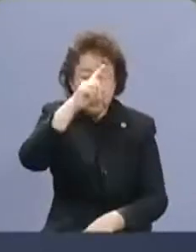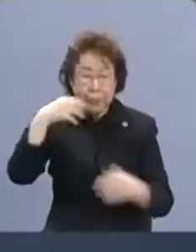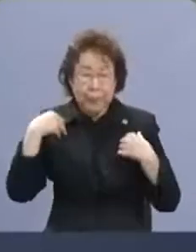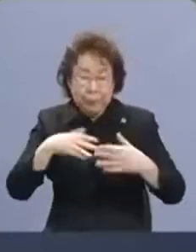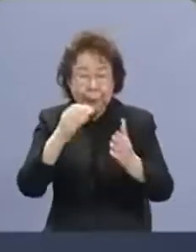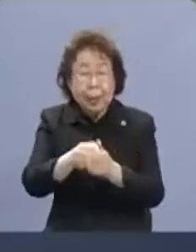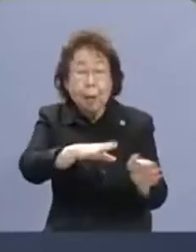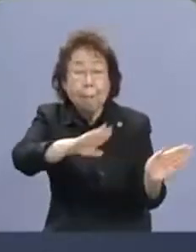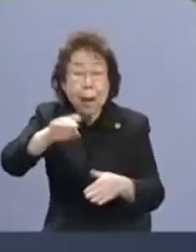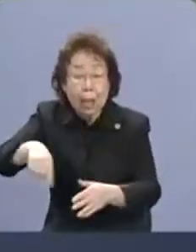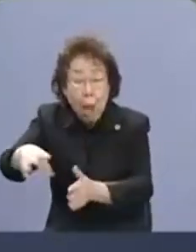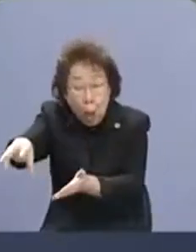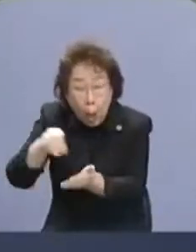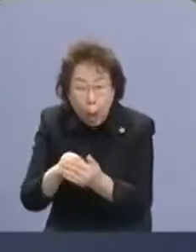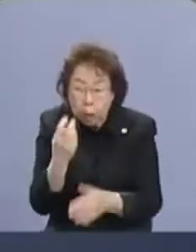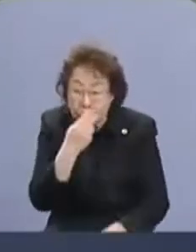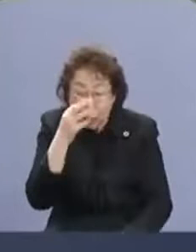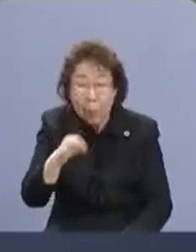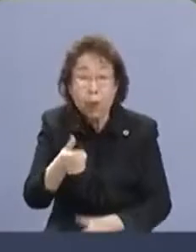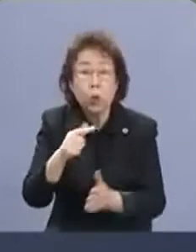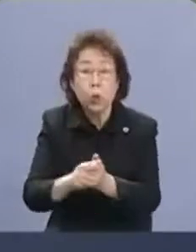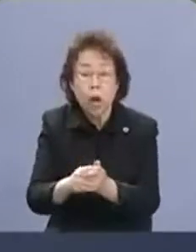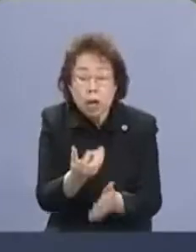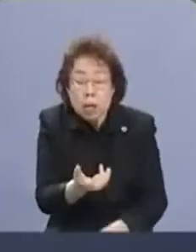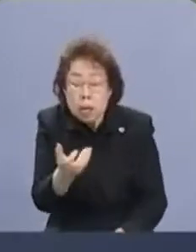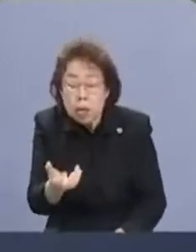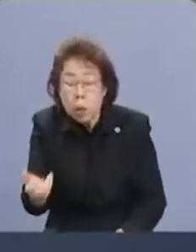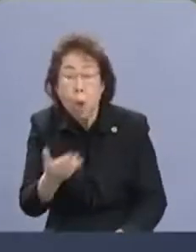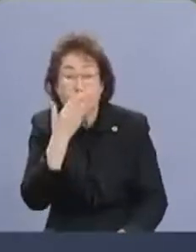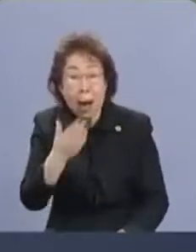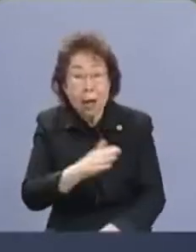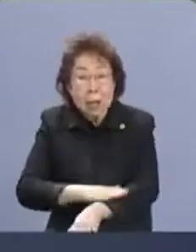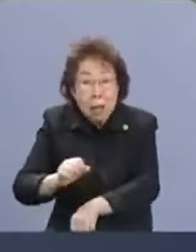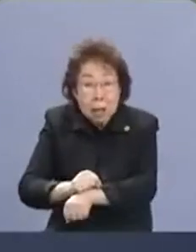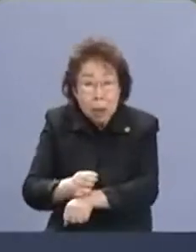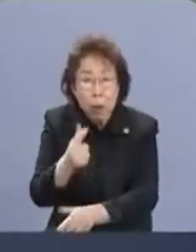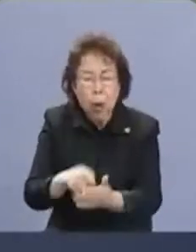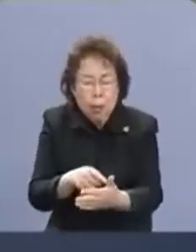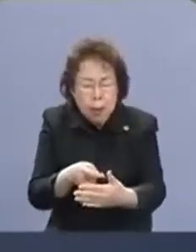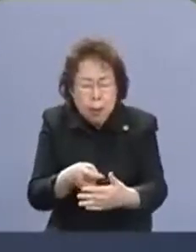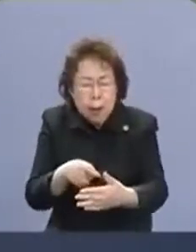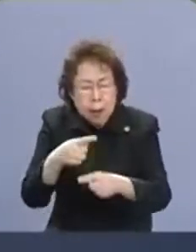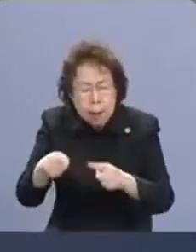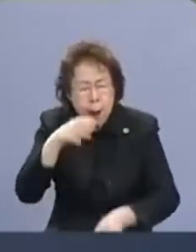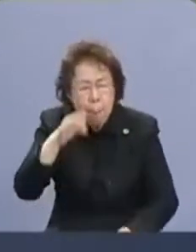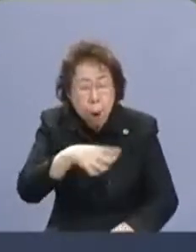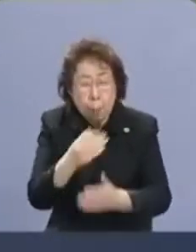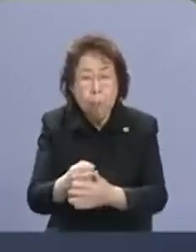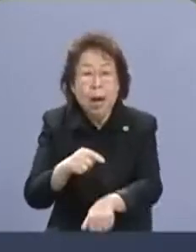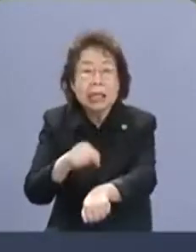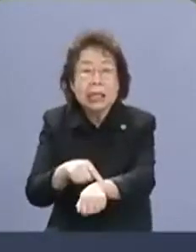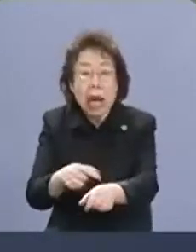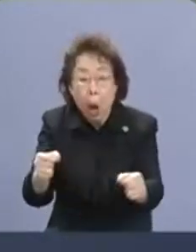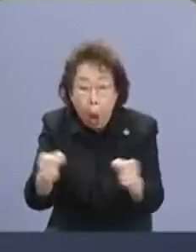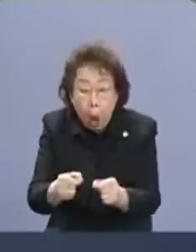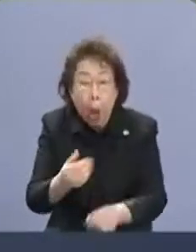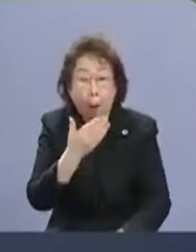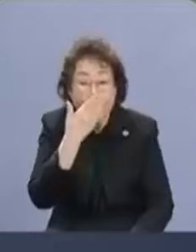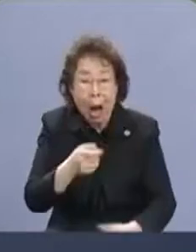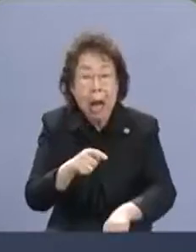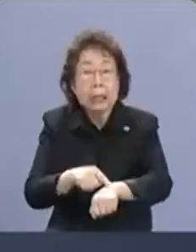방사성물질을 바로 분석할 수 있는 이동식 분석시 를 만들어 분석 시간을 줄일 수 있게 되었습니다 최재훈 기자가